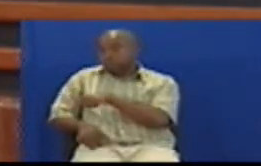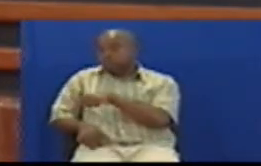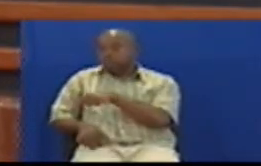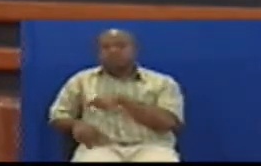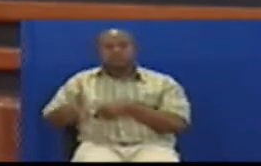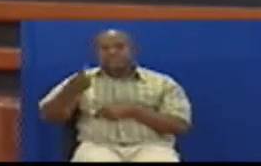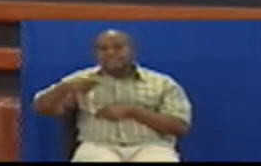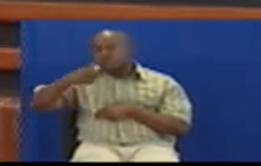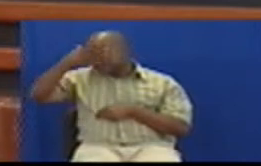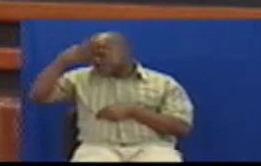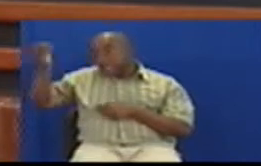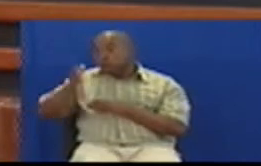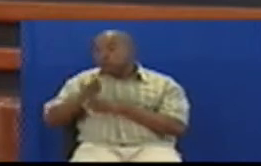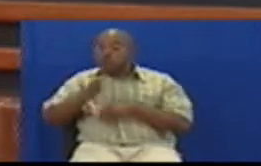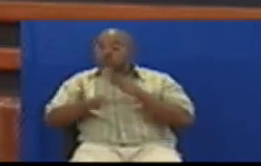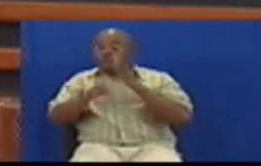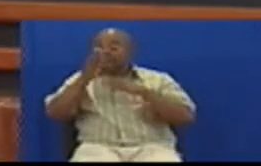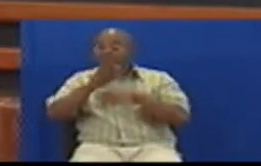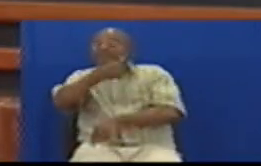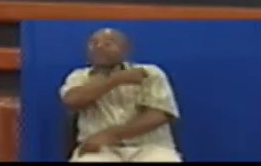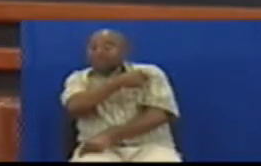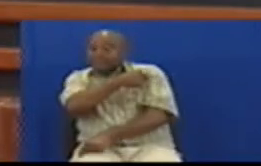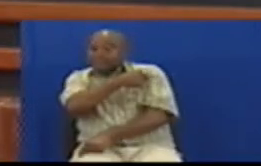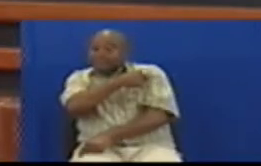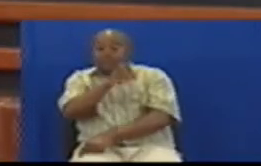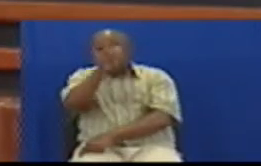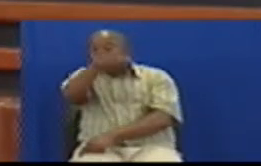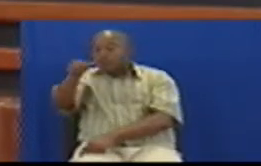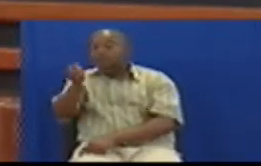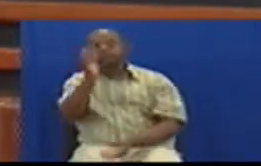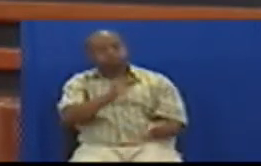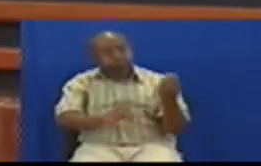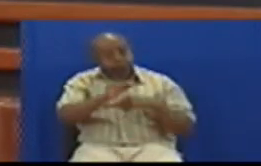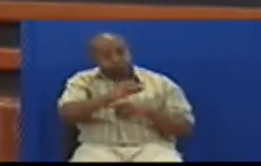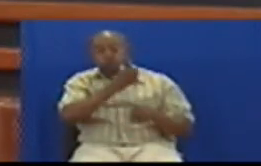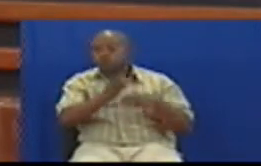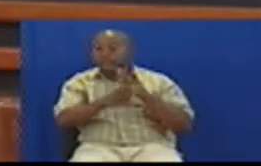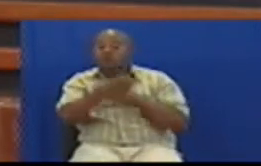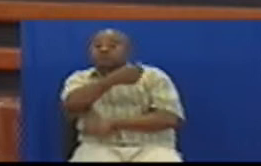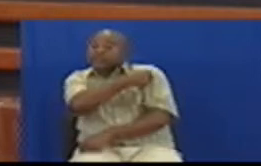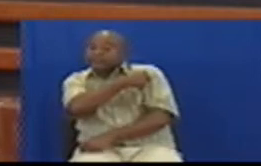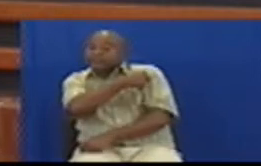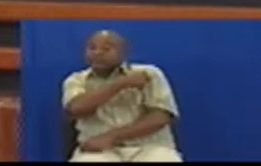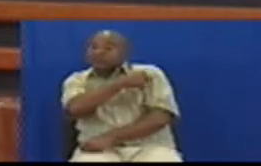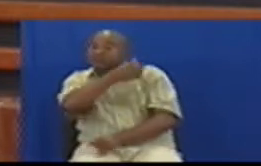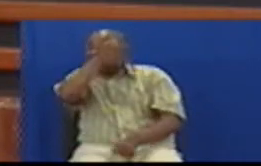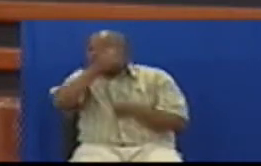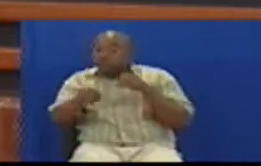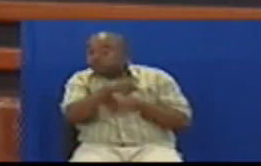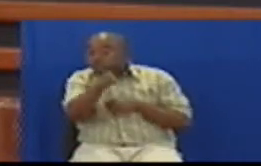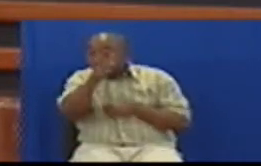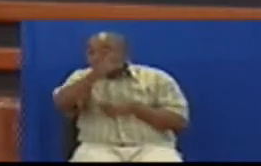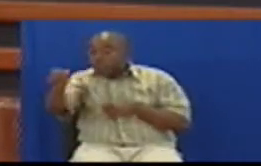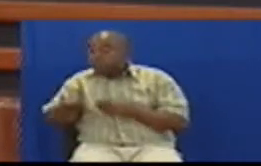Tusisahau ujenzi wa zahanati. Wananchi wamechangia kujenga zahanati, lakini hasa usiku hatujawasaidia vya